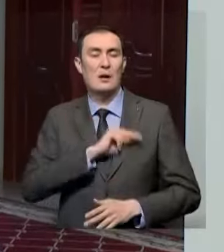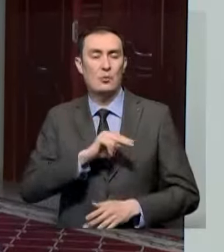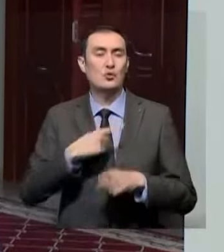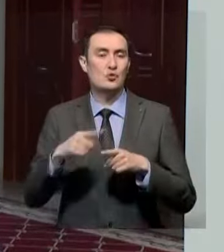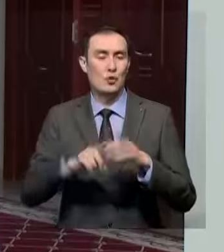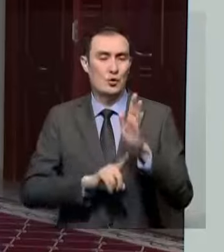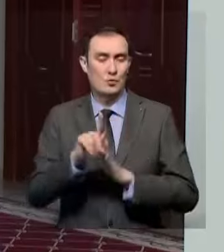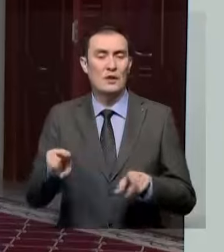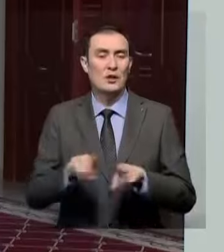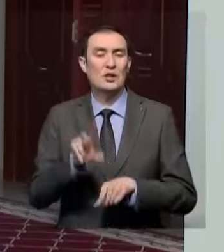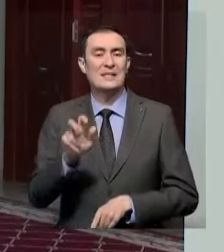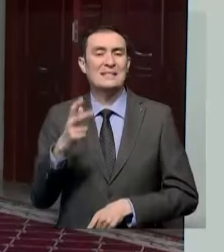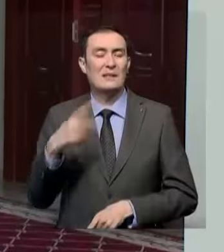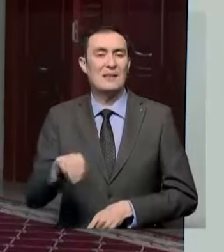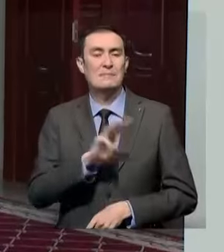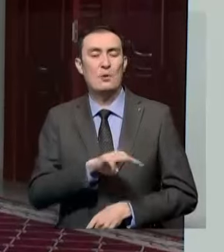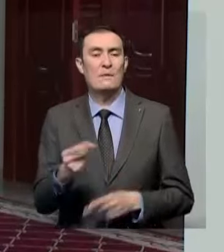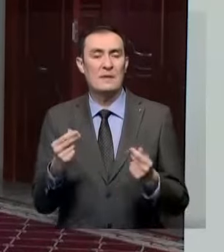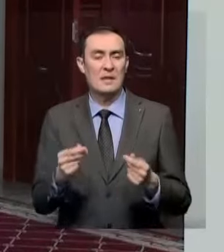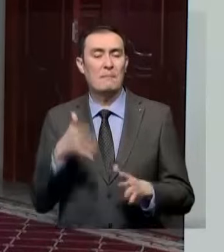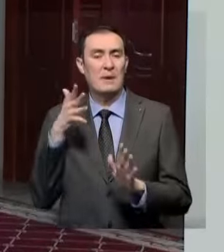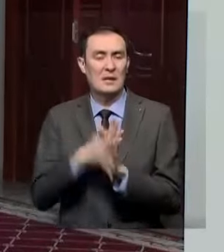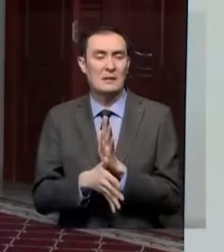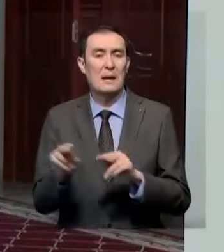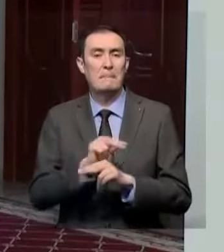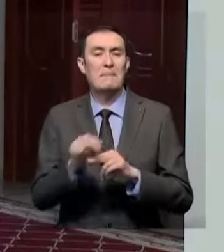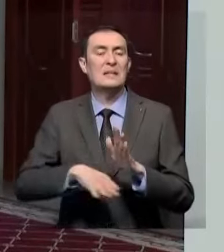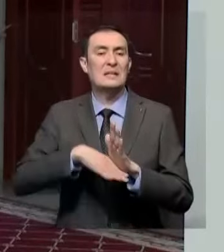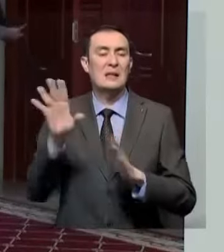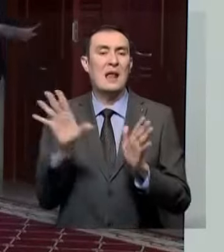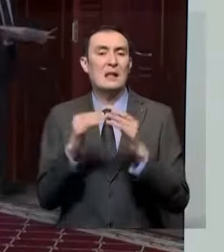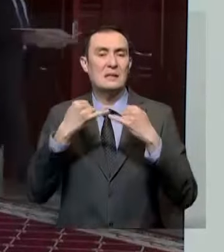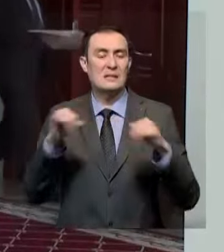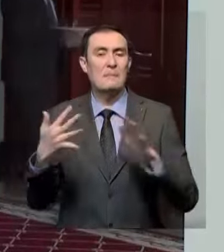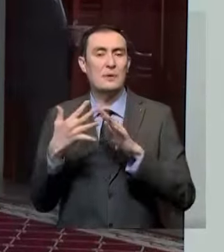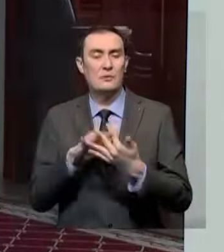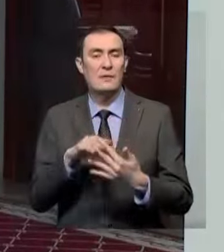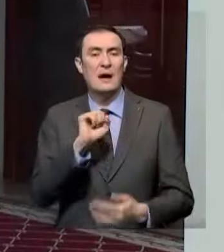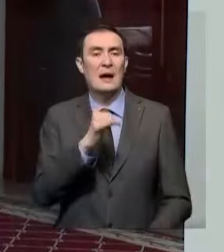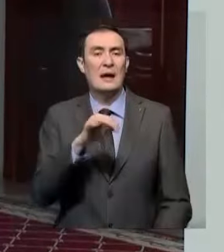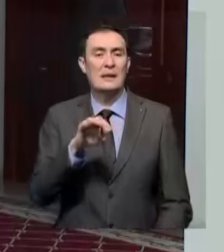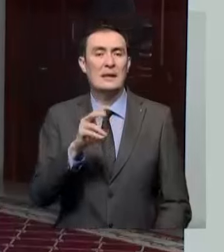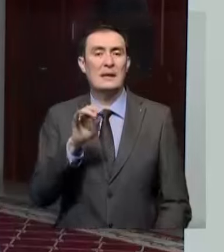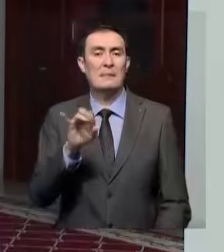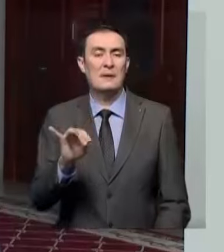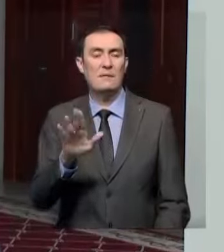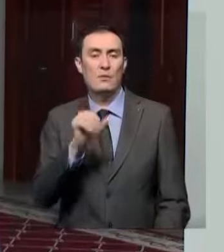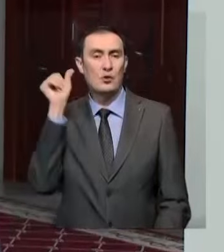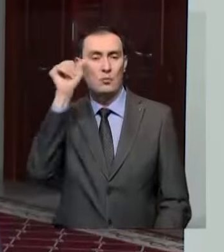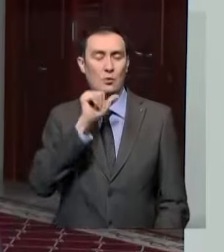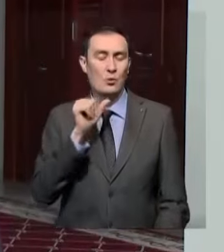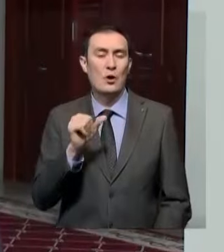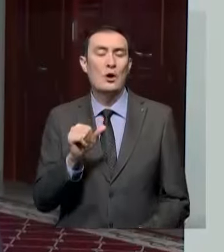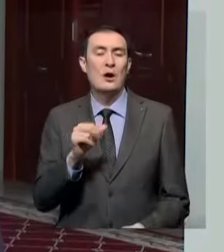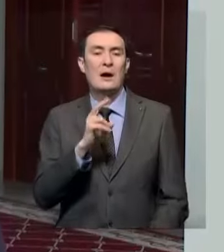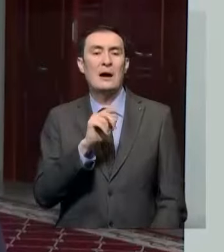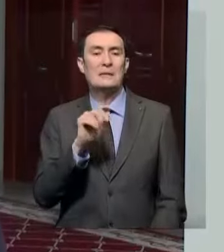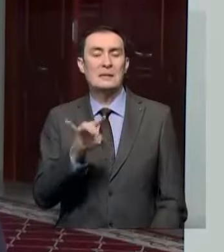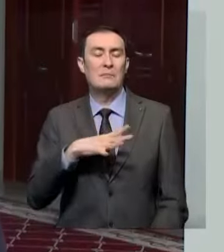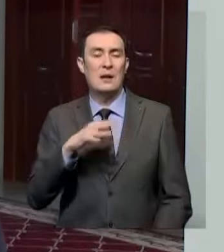начнем. Кроме того, 320 миллионов тенге потратим на модернизацию электросетей поселка Айтекеби. В прошлом году в городе Казалинск